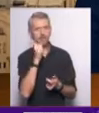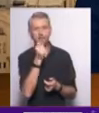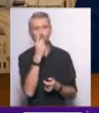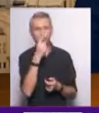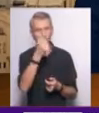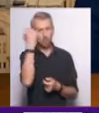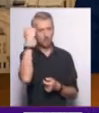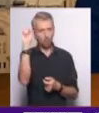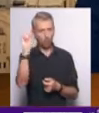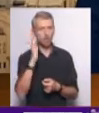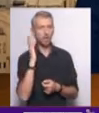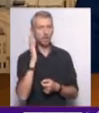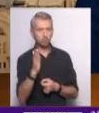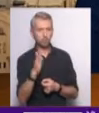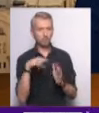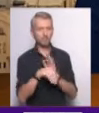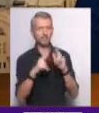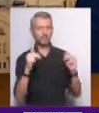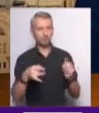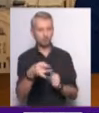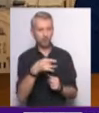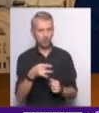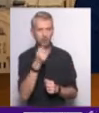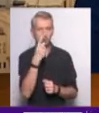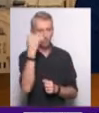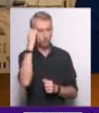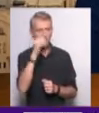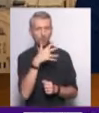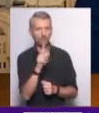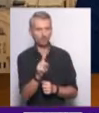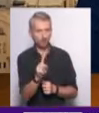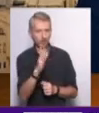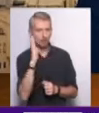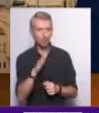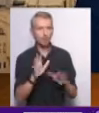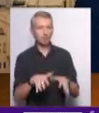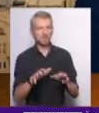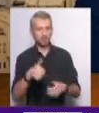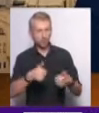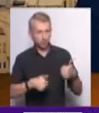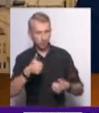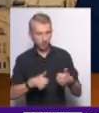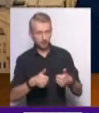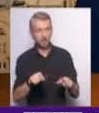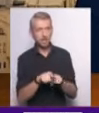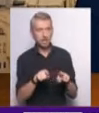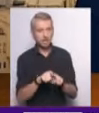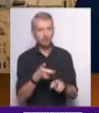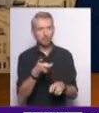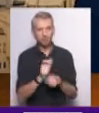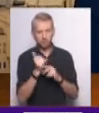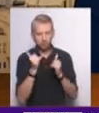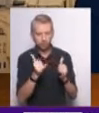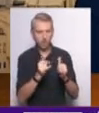«Перемога» буде в Дніпровському районі, в парку «Перемога» о 13:00 відбуватися баскетбольний турнір. Так само більше вже для молоді,